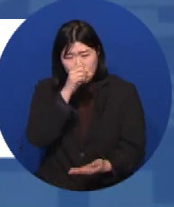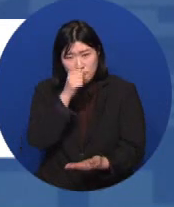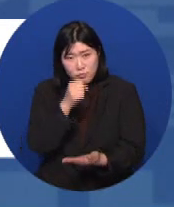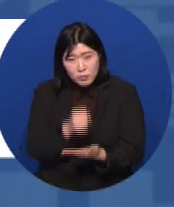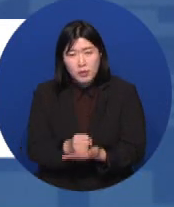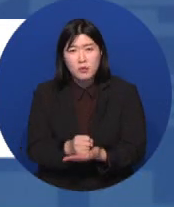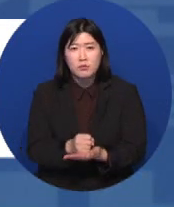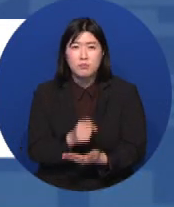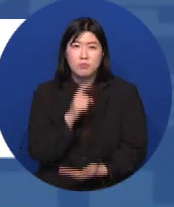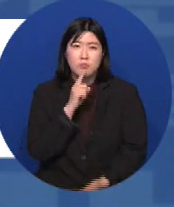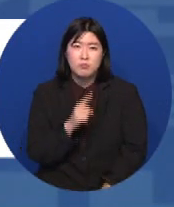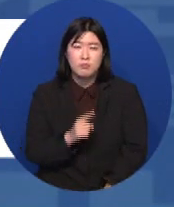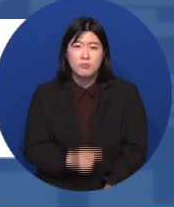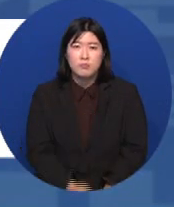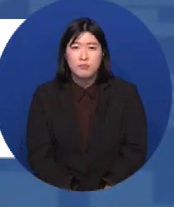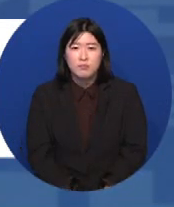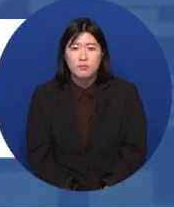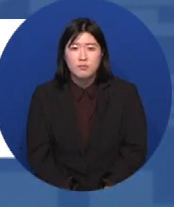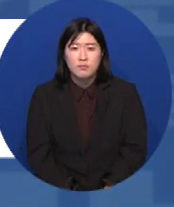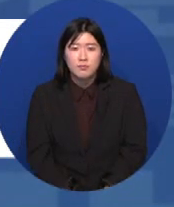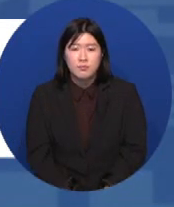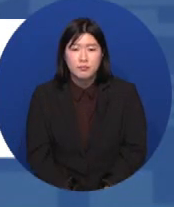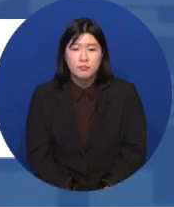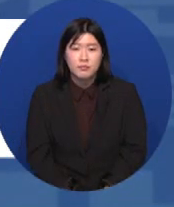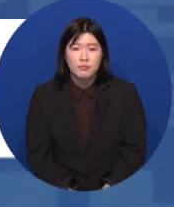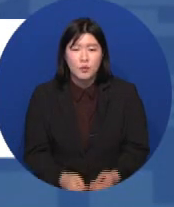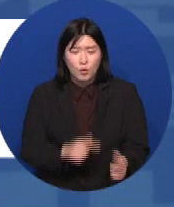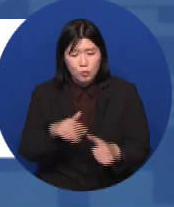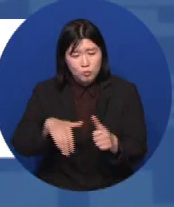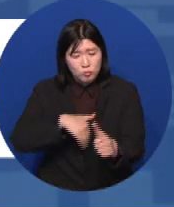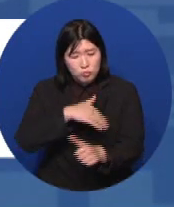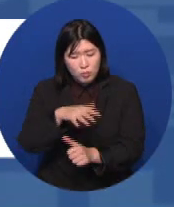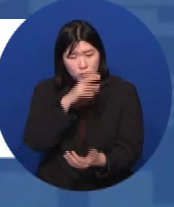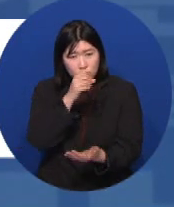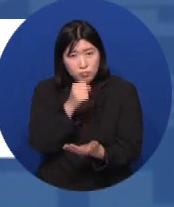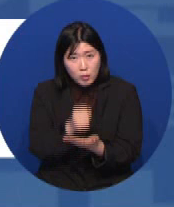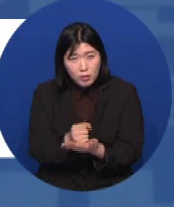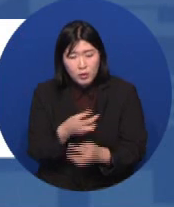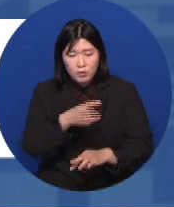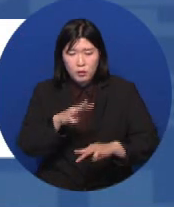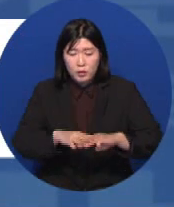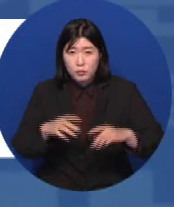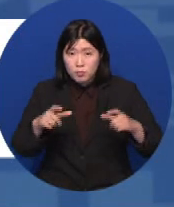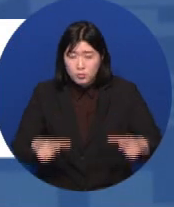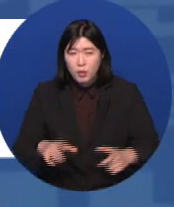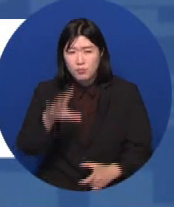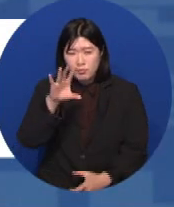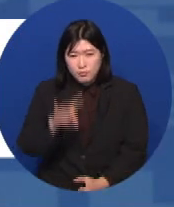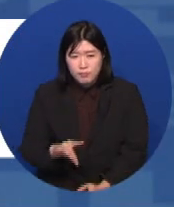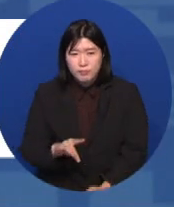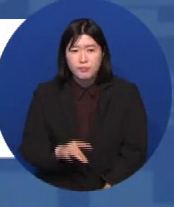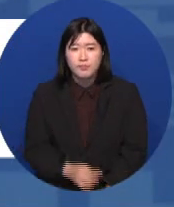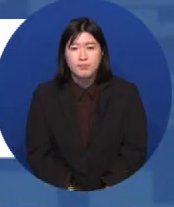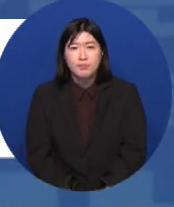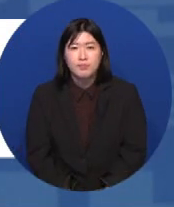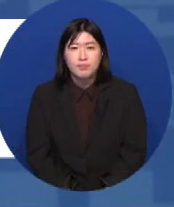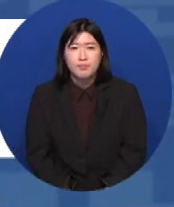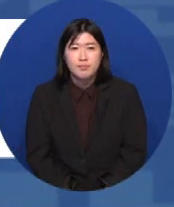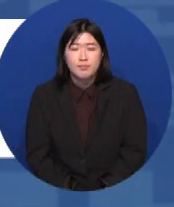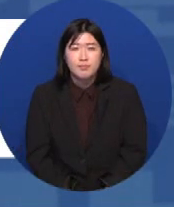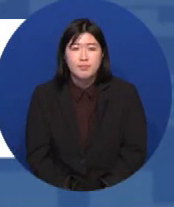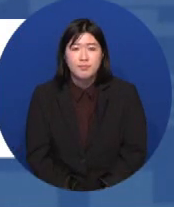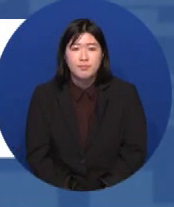오는 것이 설립되는 것이 여러 가지 정황으로 볼 때 이치적으로 당연한 것이다라고 생각을